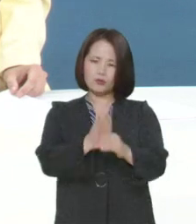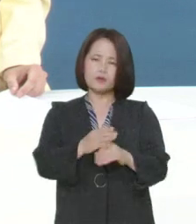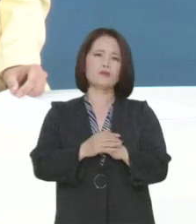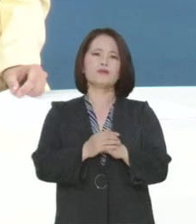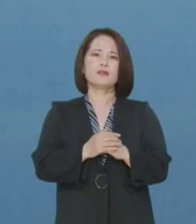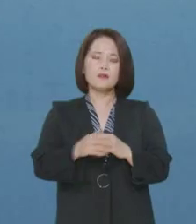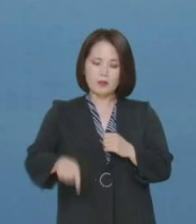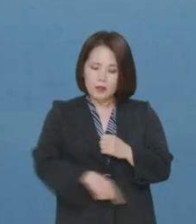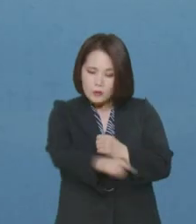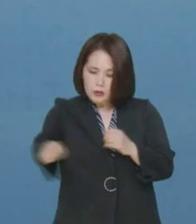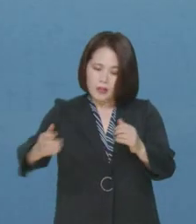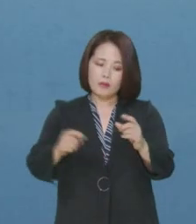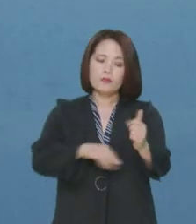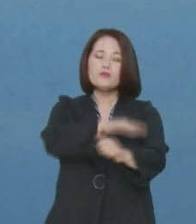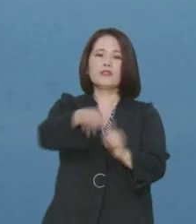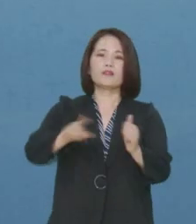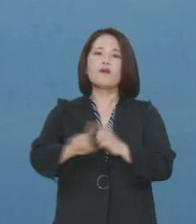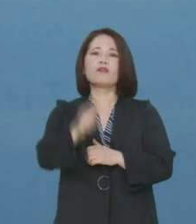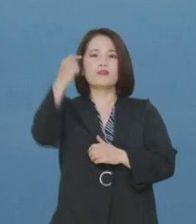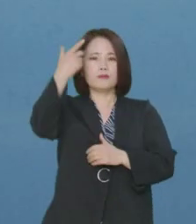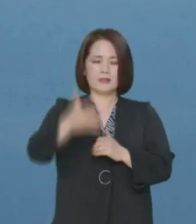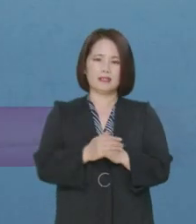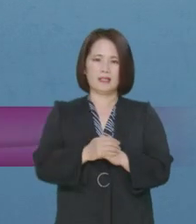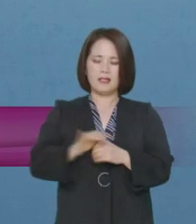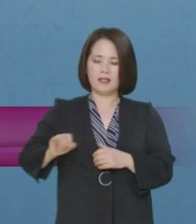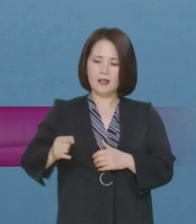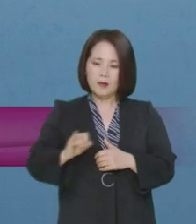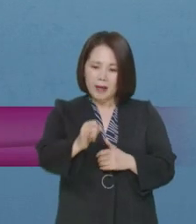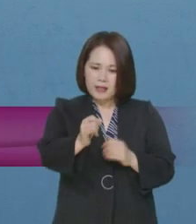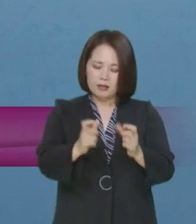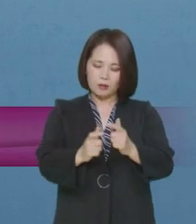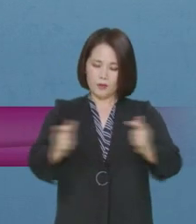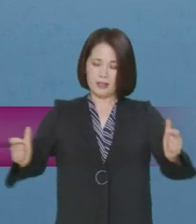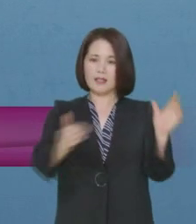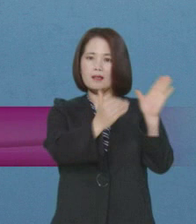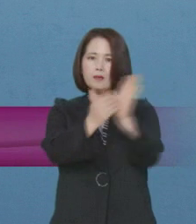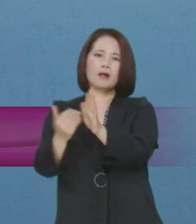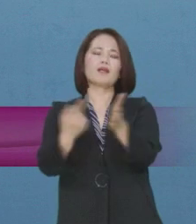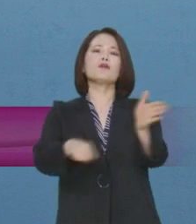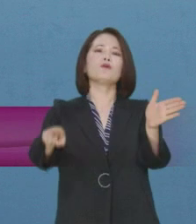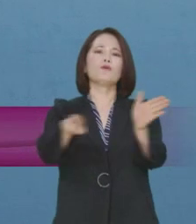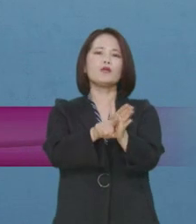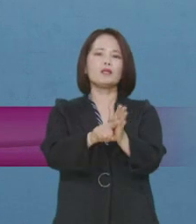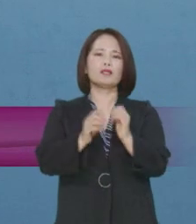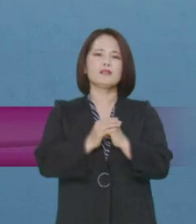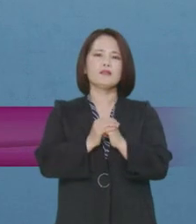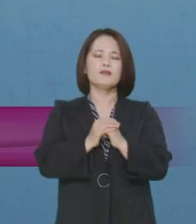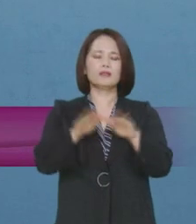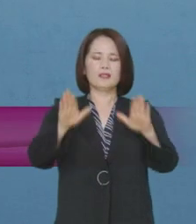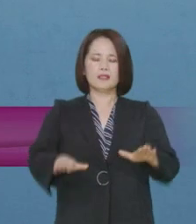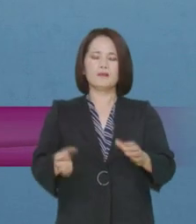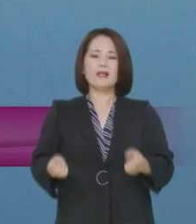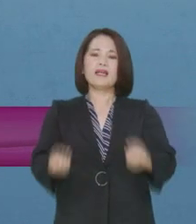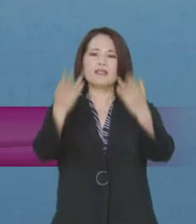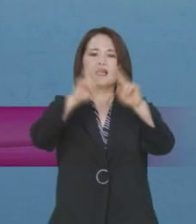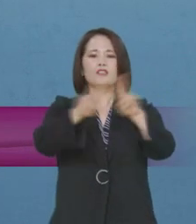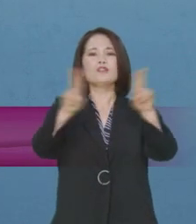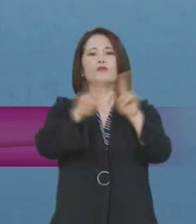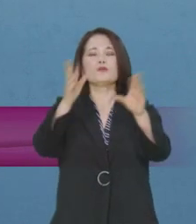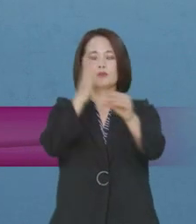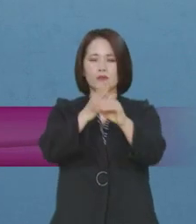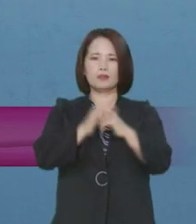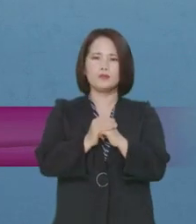어떻습니까 근데 신종 코로나바이러스 1 파이로트 확산을 막기 위해서 그 행사들이 줄줄이 취소되고 있고요